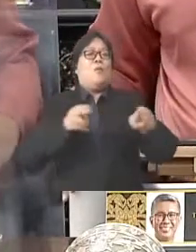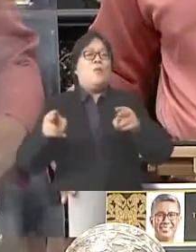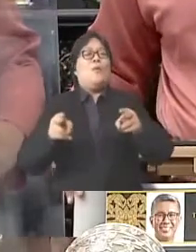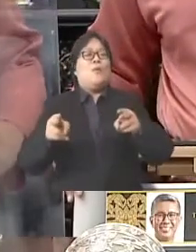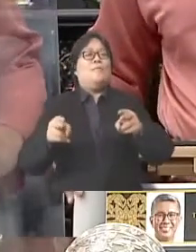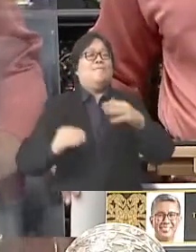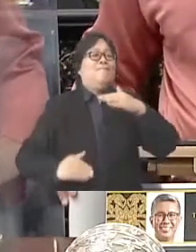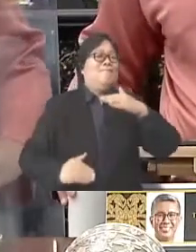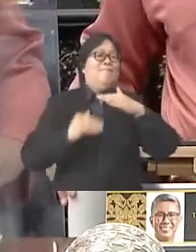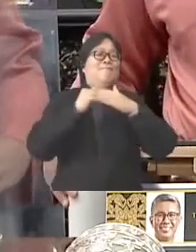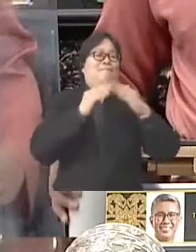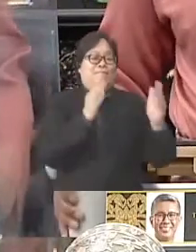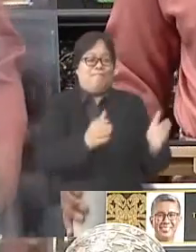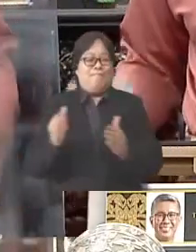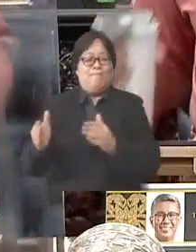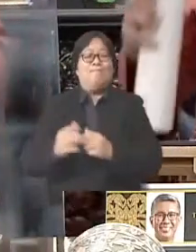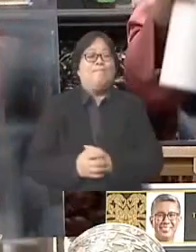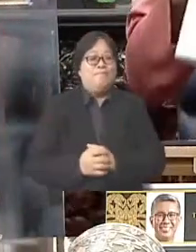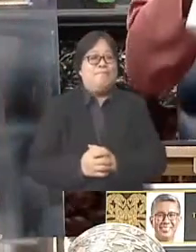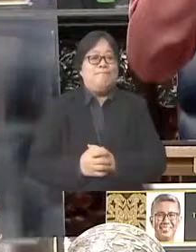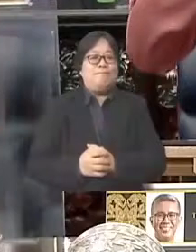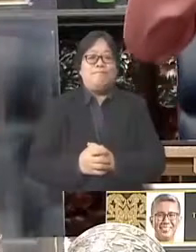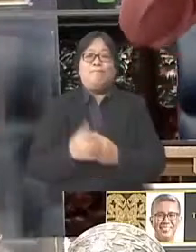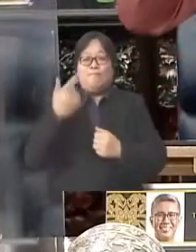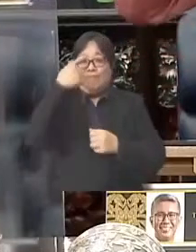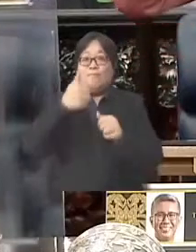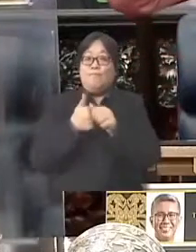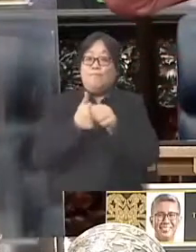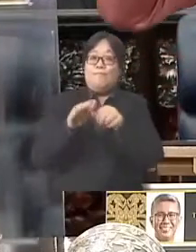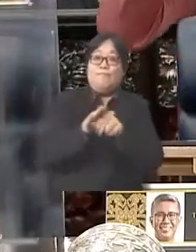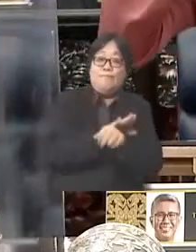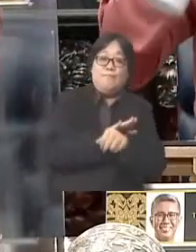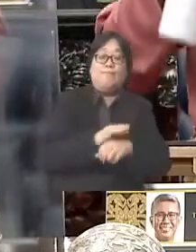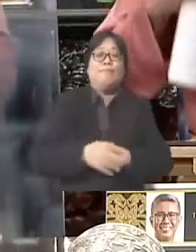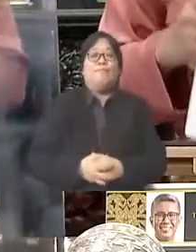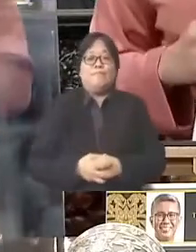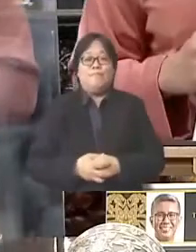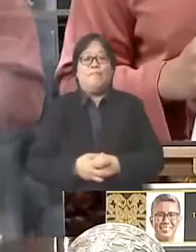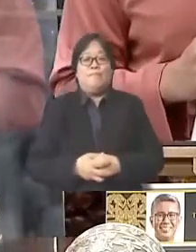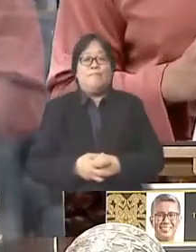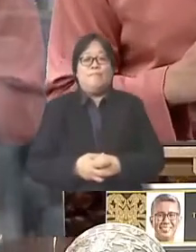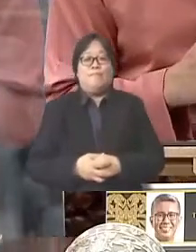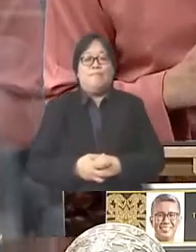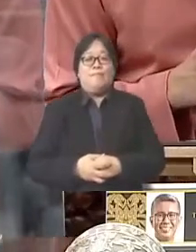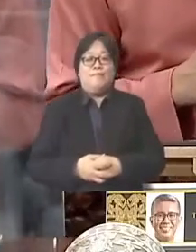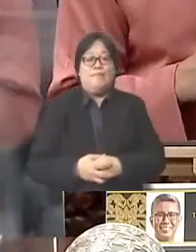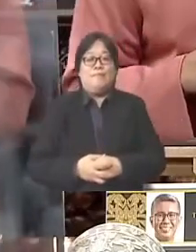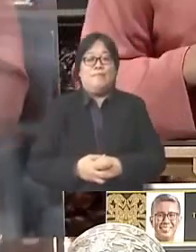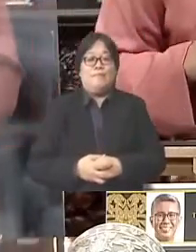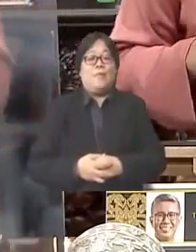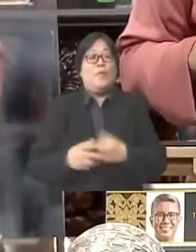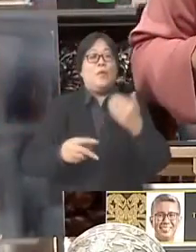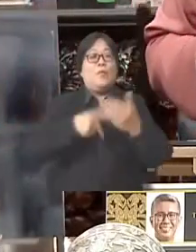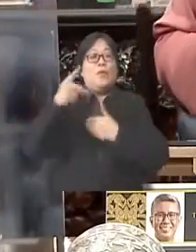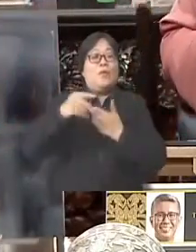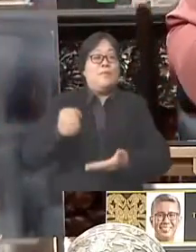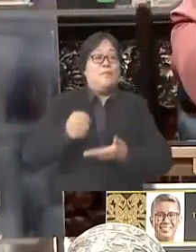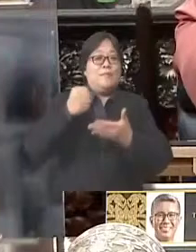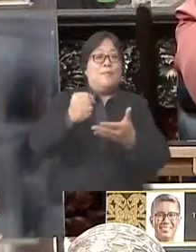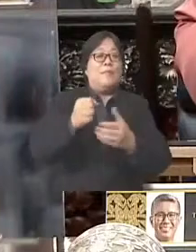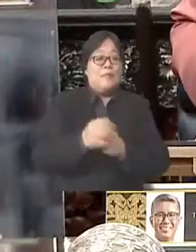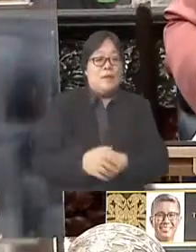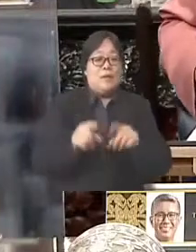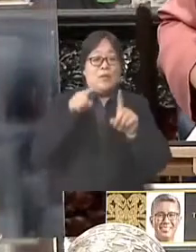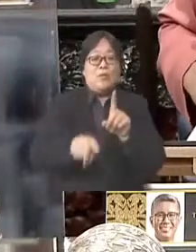secara optimum dan teratur sebagai pelengkap sebagai pelengkap program pembiayaan